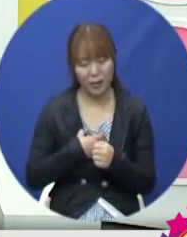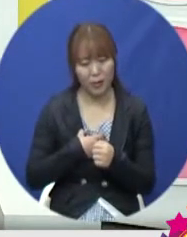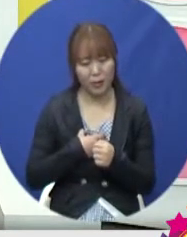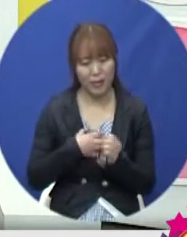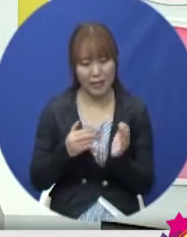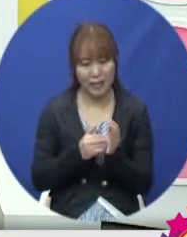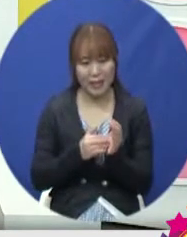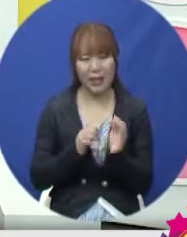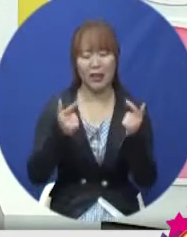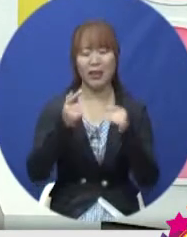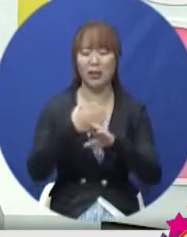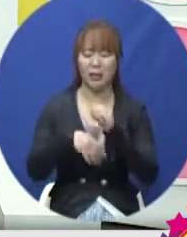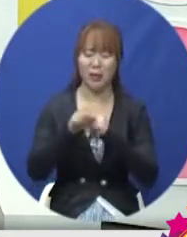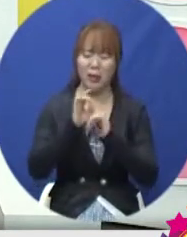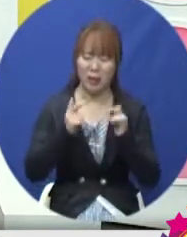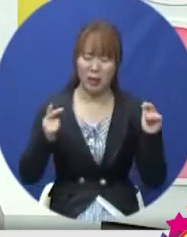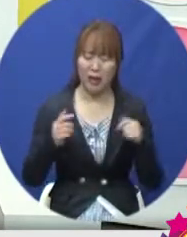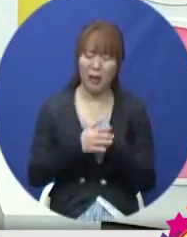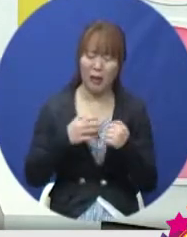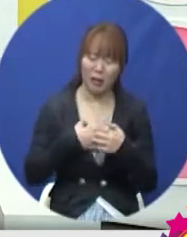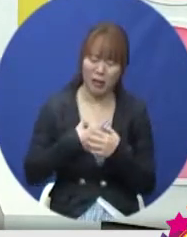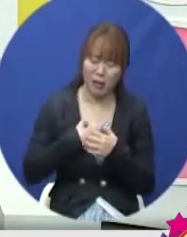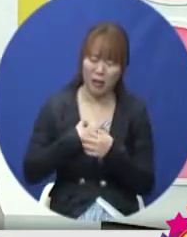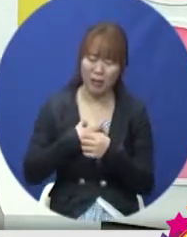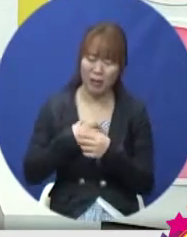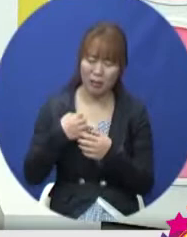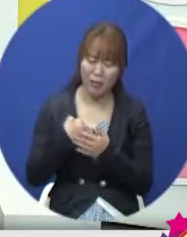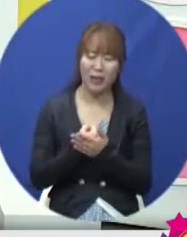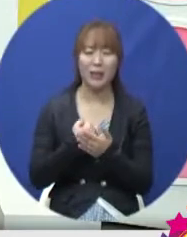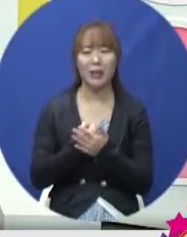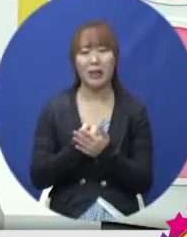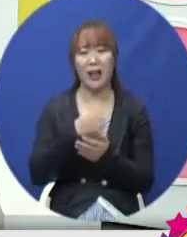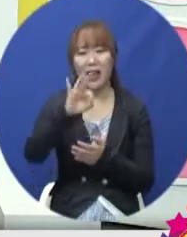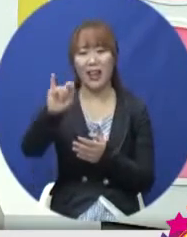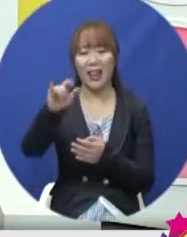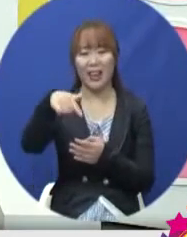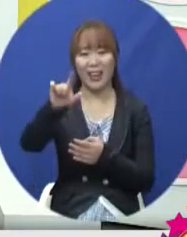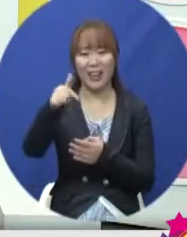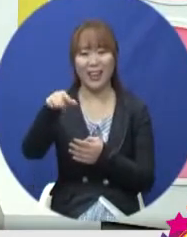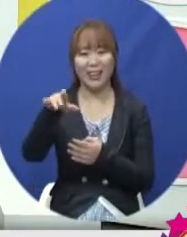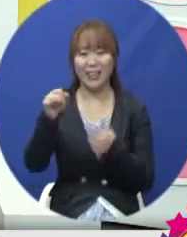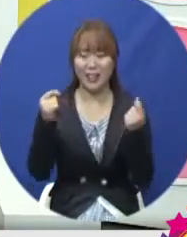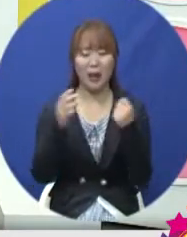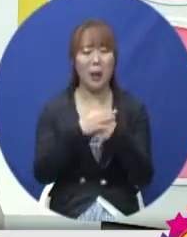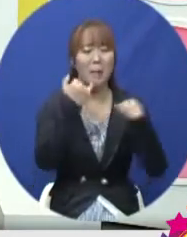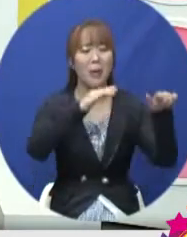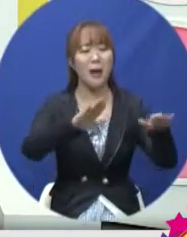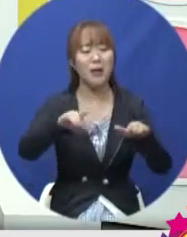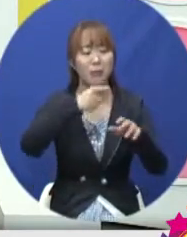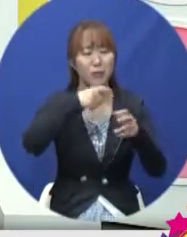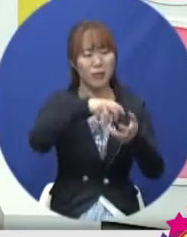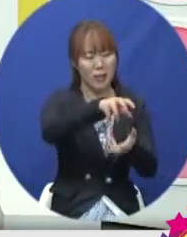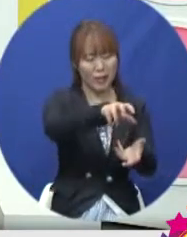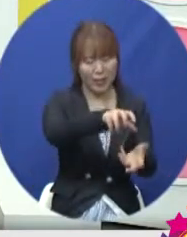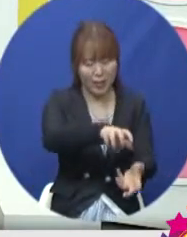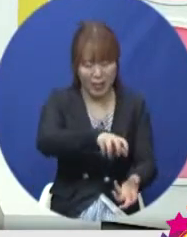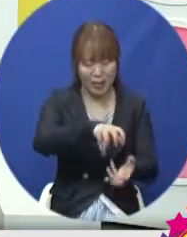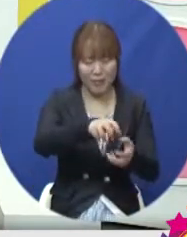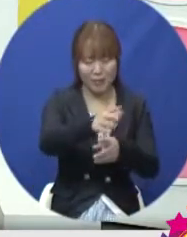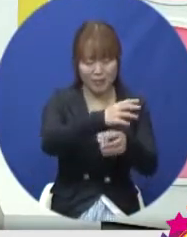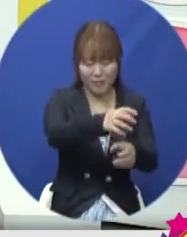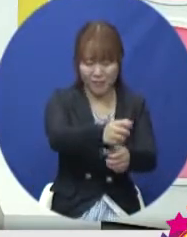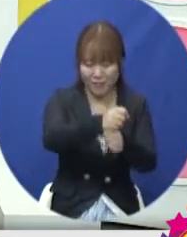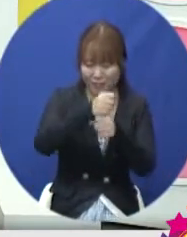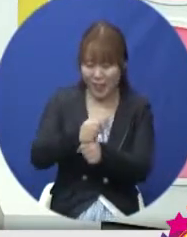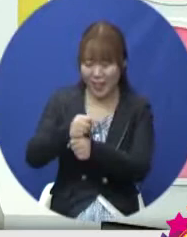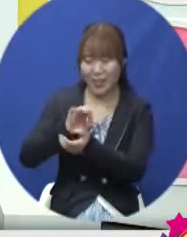겁니다. 그러니까요. 온갖 애간장이 다 타들어갈 텐데. 애간장. 네, 뭐 바닷물도 끌어다 쓸 정도라고 하니까요. 네. 아유,